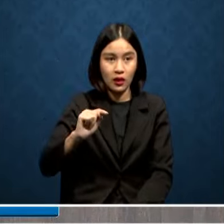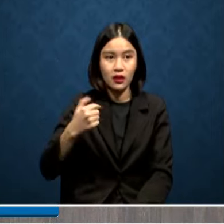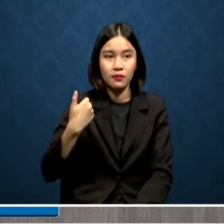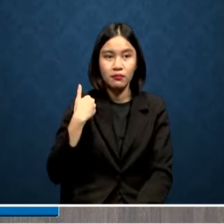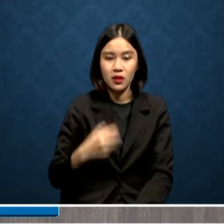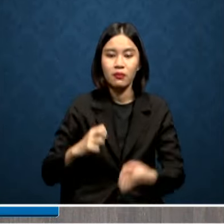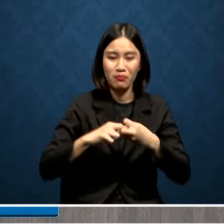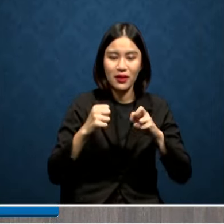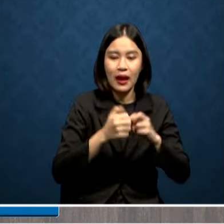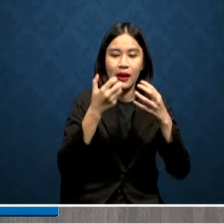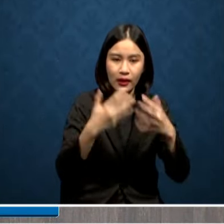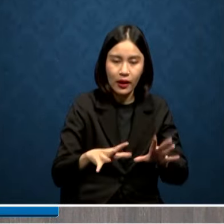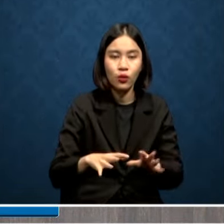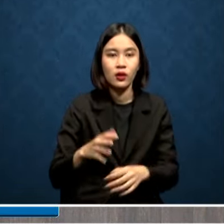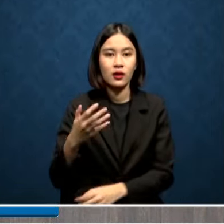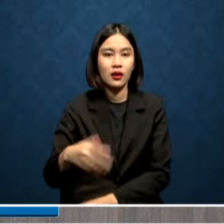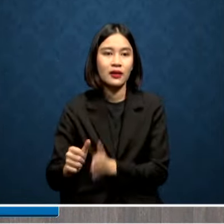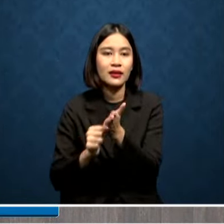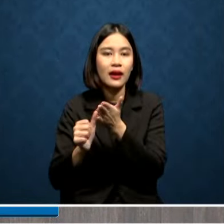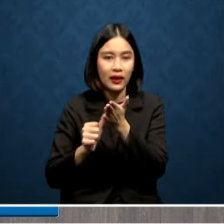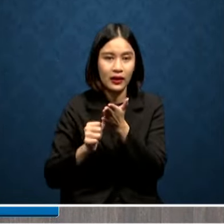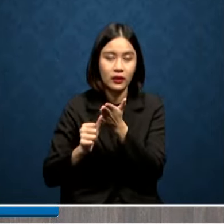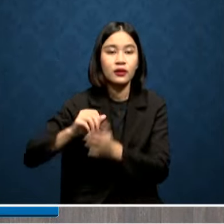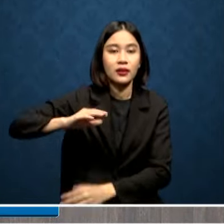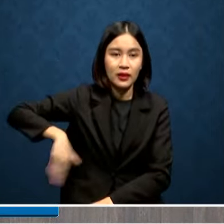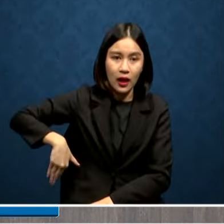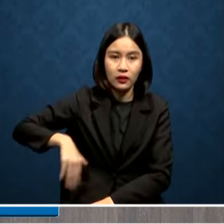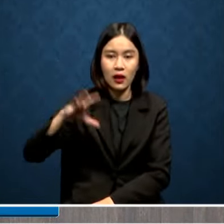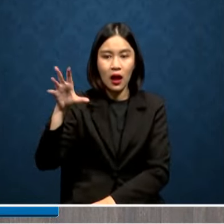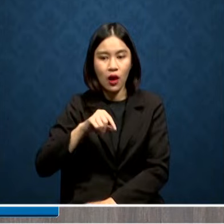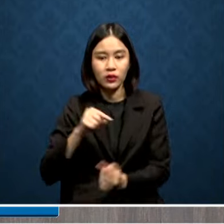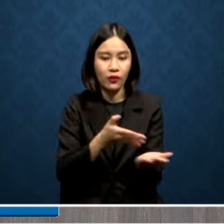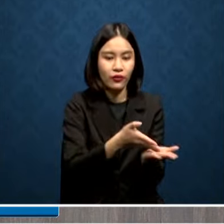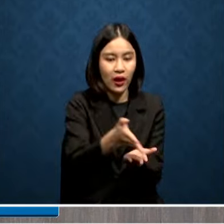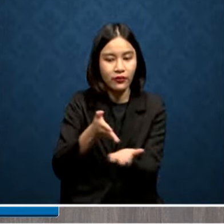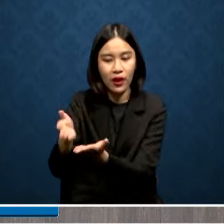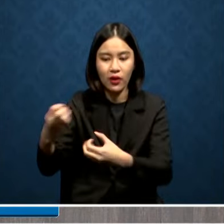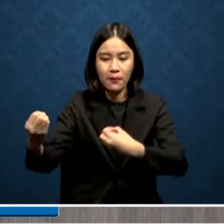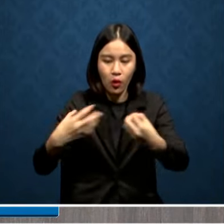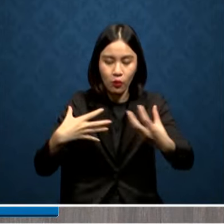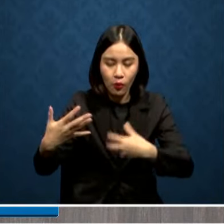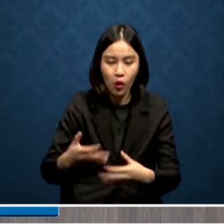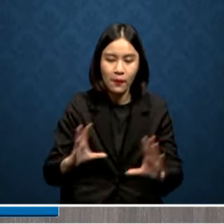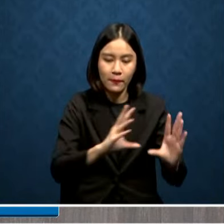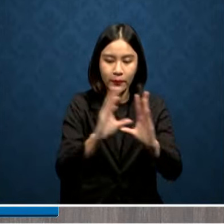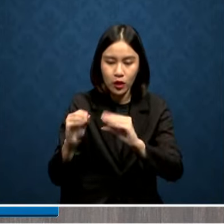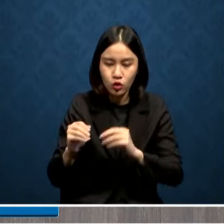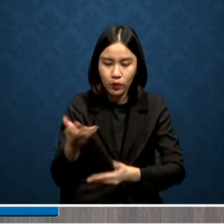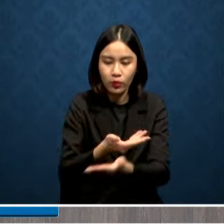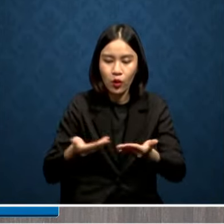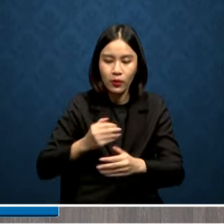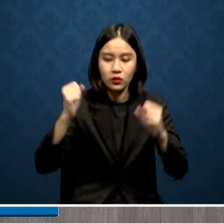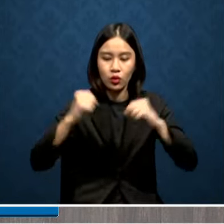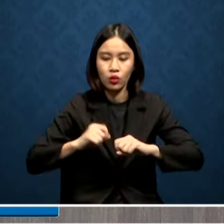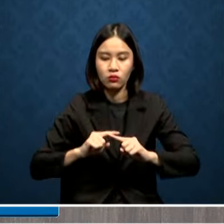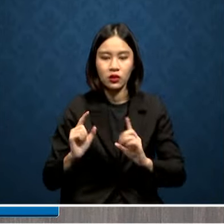วิกฤตแล้วค่อยแก้ปัญหาโดยการนำข้อเรียกร้องแต่ละฝั่งมาประชุมหาทางตกลงกันแต่มัน